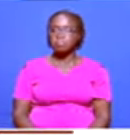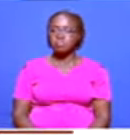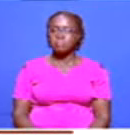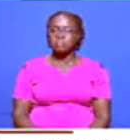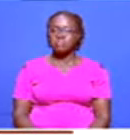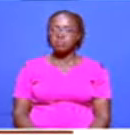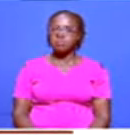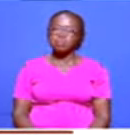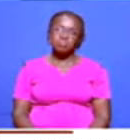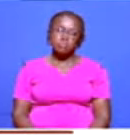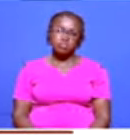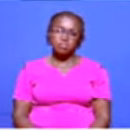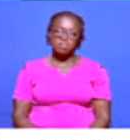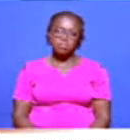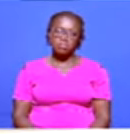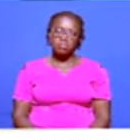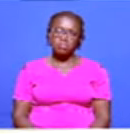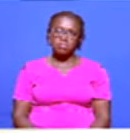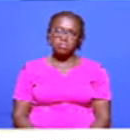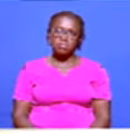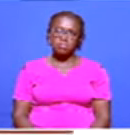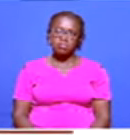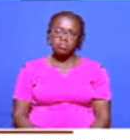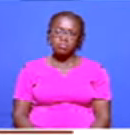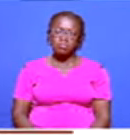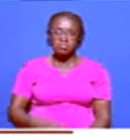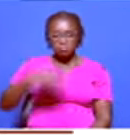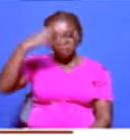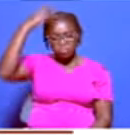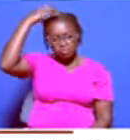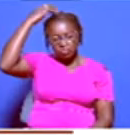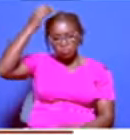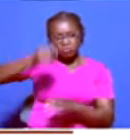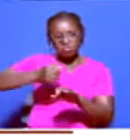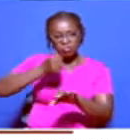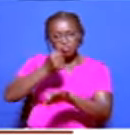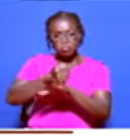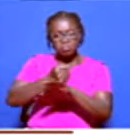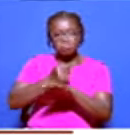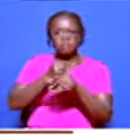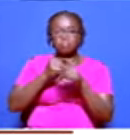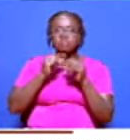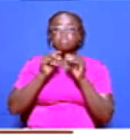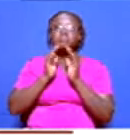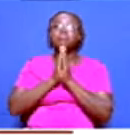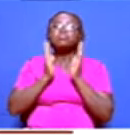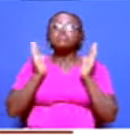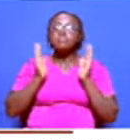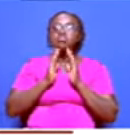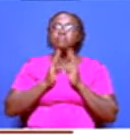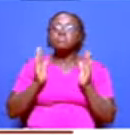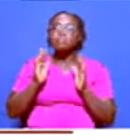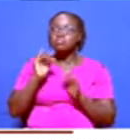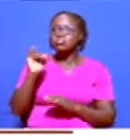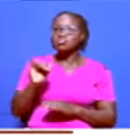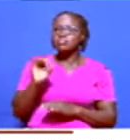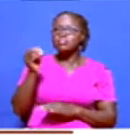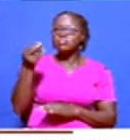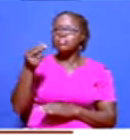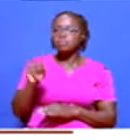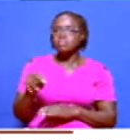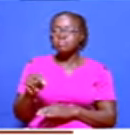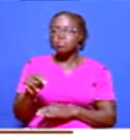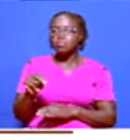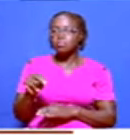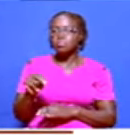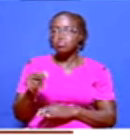Kwingineko mtazamaji, Baba Mtakatifu Francis amemteua kasisi John Mbinda kama askofu wa kanisa Katoliki Dayosisi